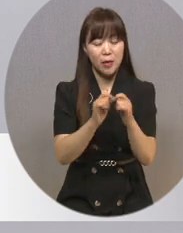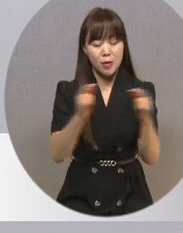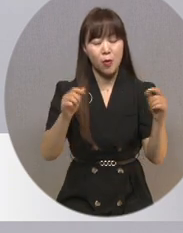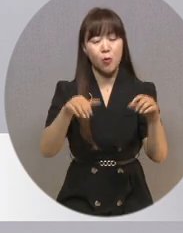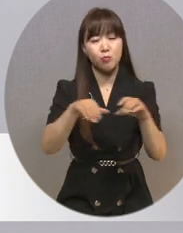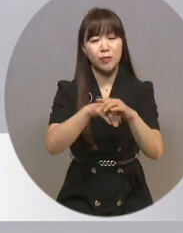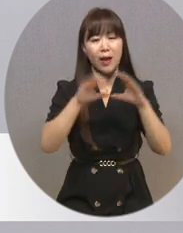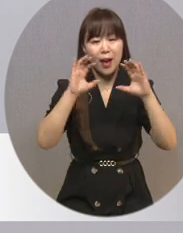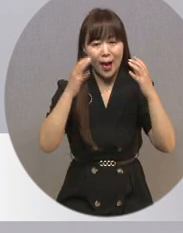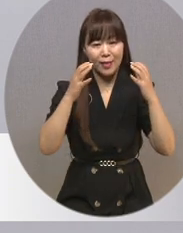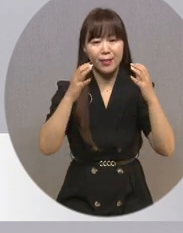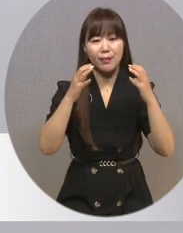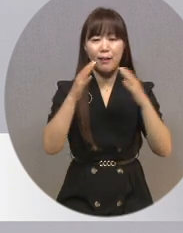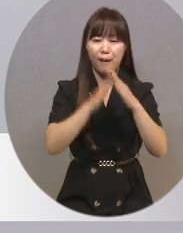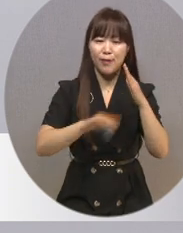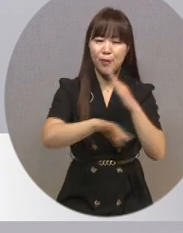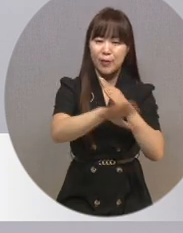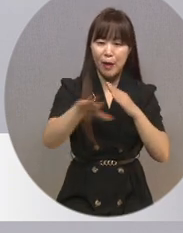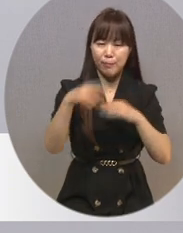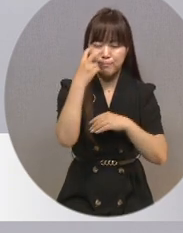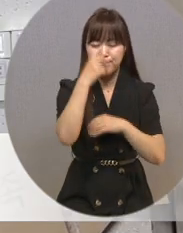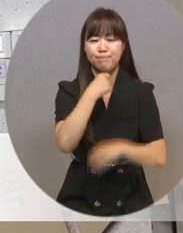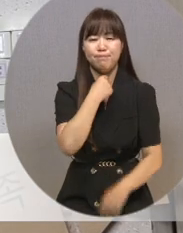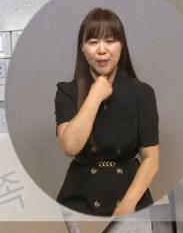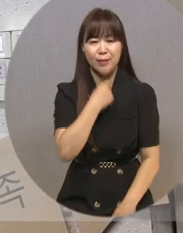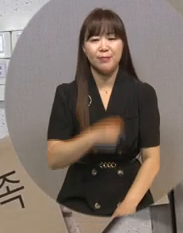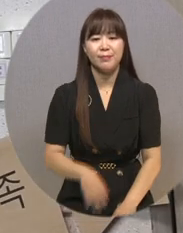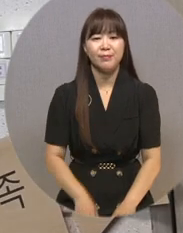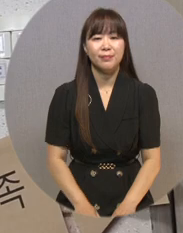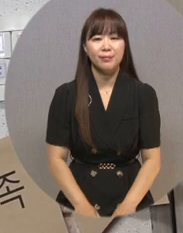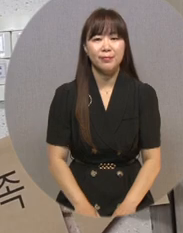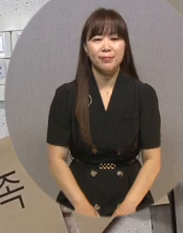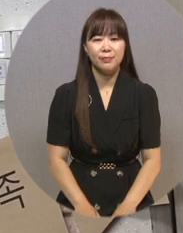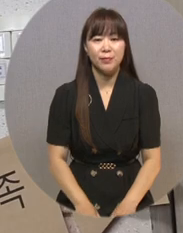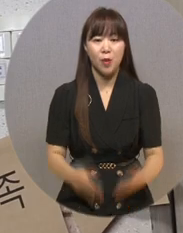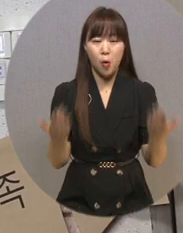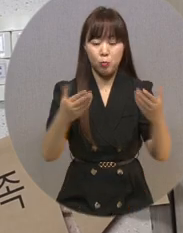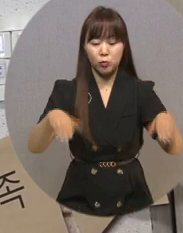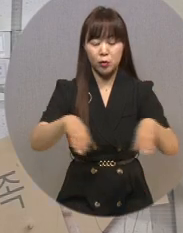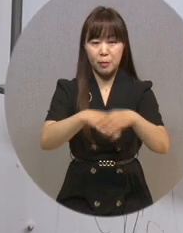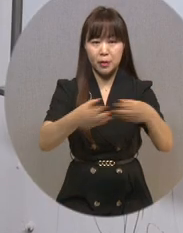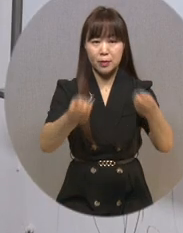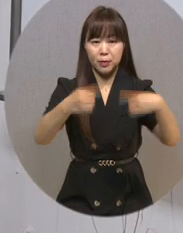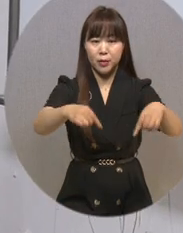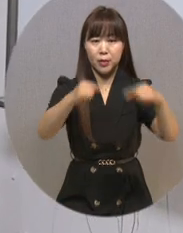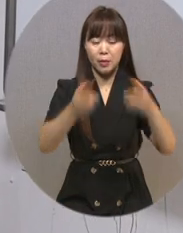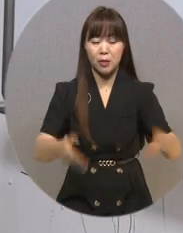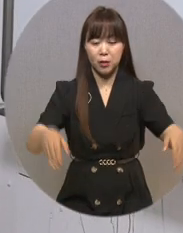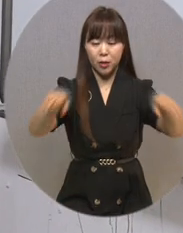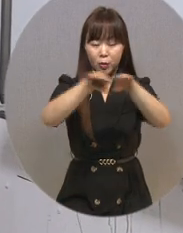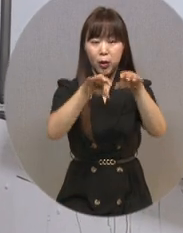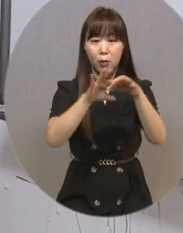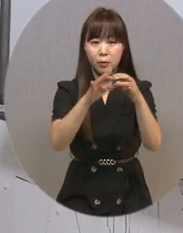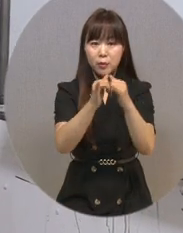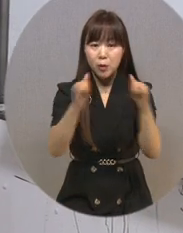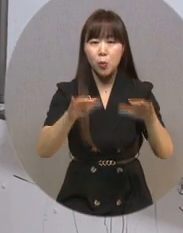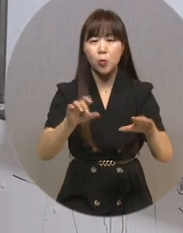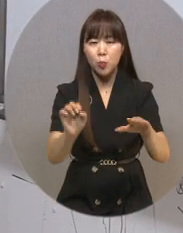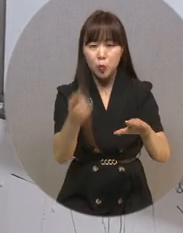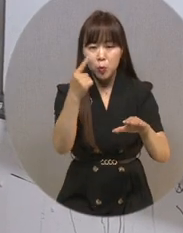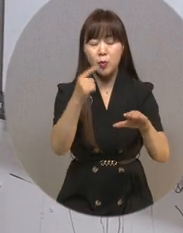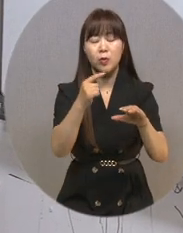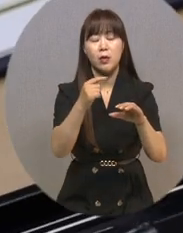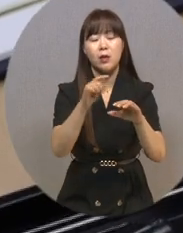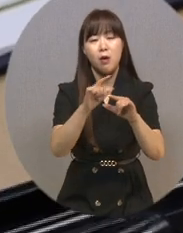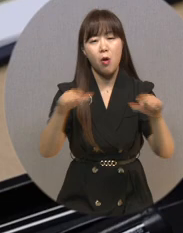다 같이 잘 살펴봐줬으면 하는 바람이 크고요. 한편 업무 협약식에 참여한 기관 관계자들은 오늘을 계기로